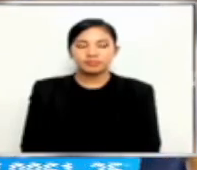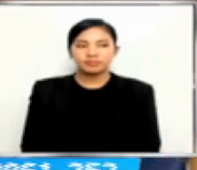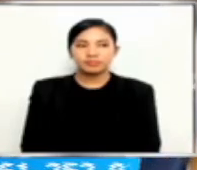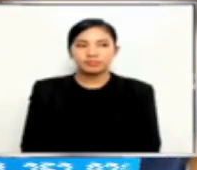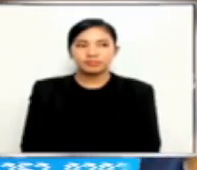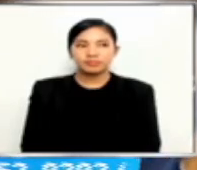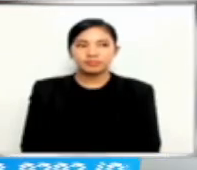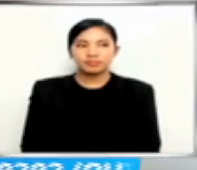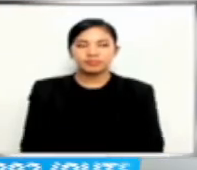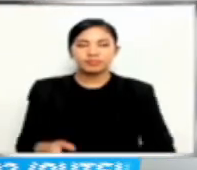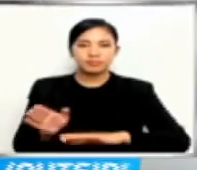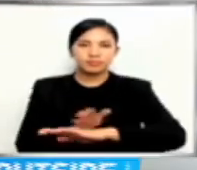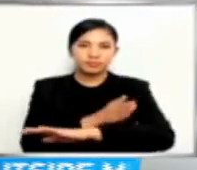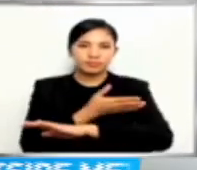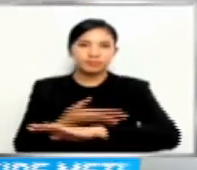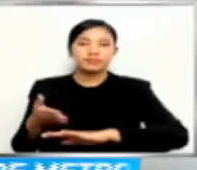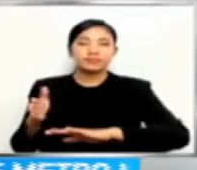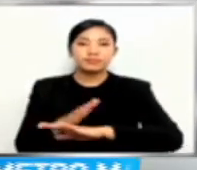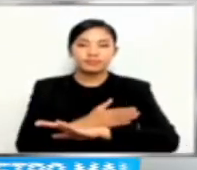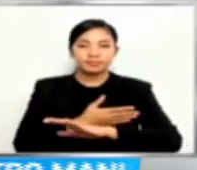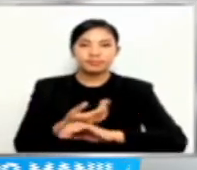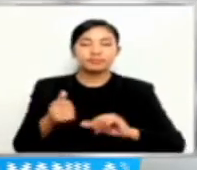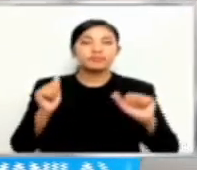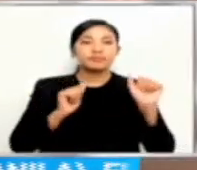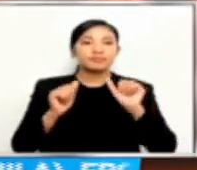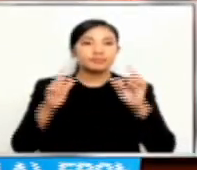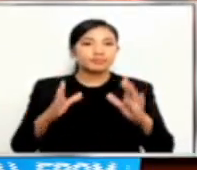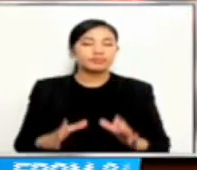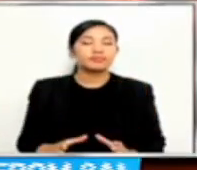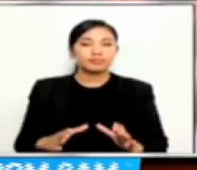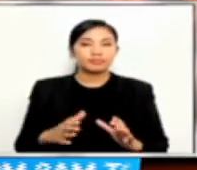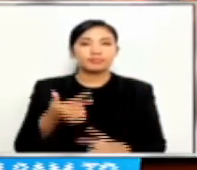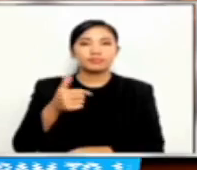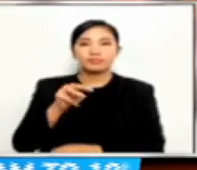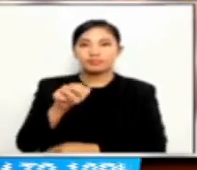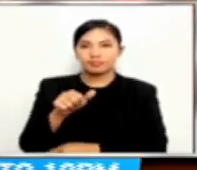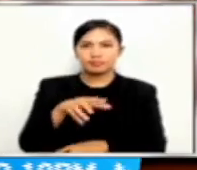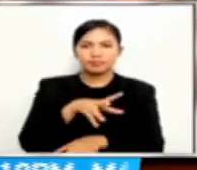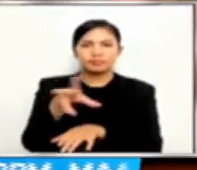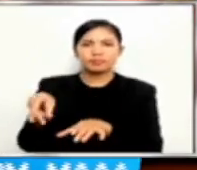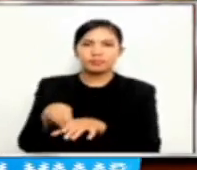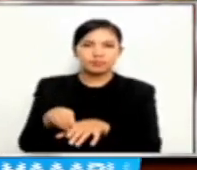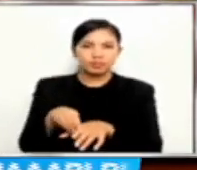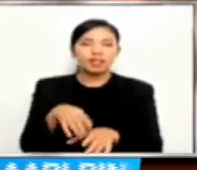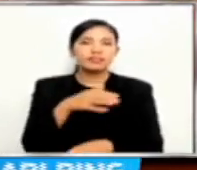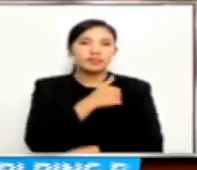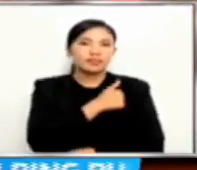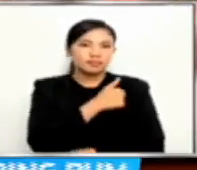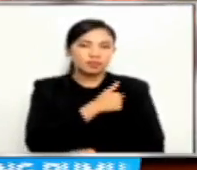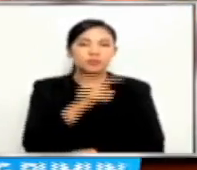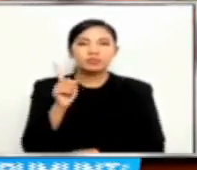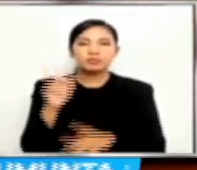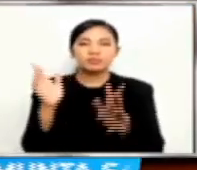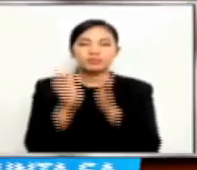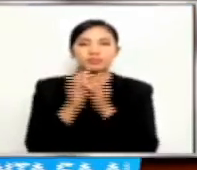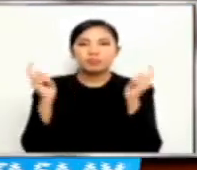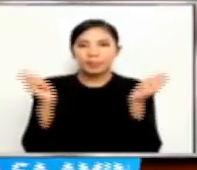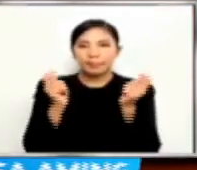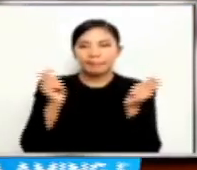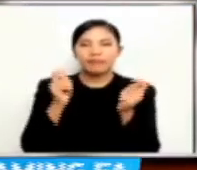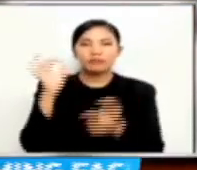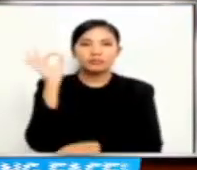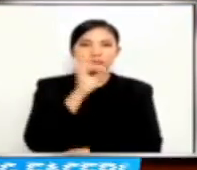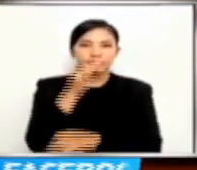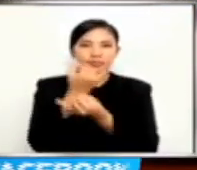Nakisaya ang ilang kapuso stars sa GMA Pinoy TV event sa Canada sa pagdiriwang ng 123rd Philippine Independence Day,